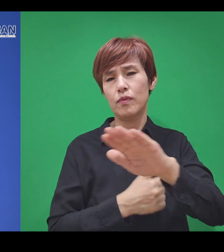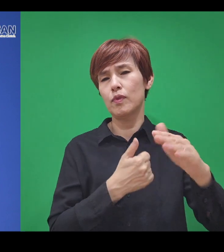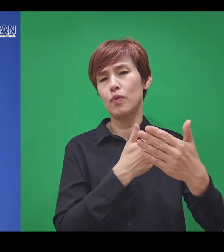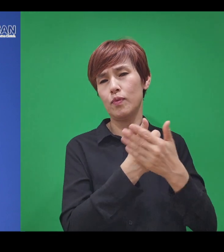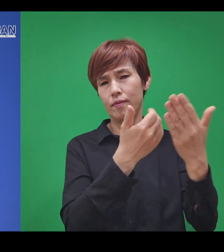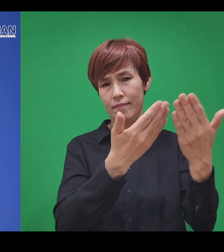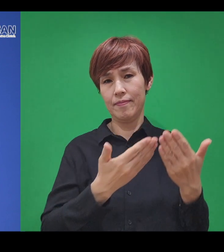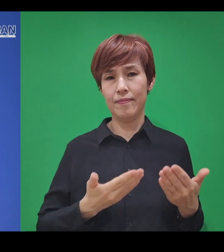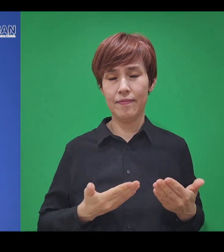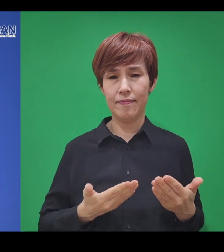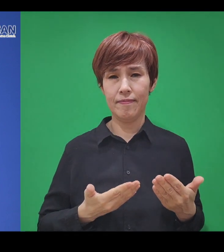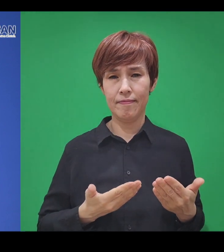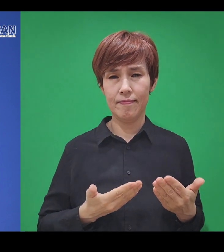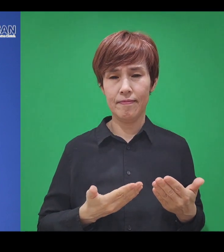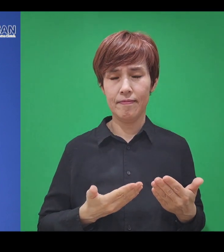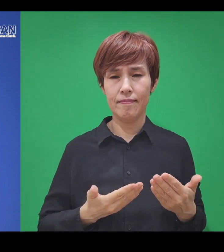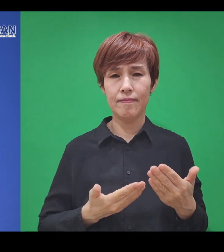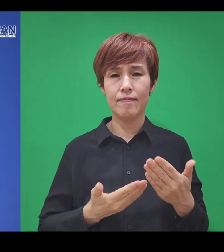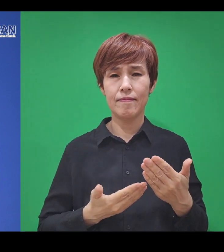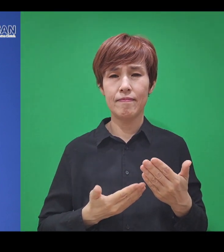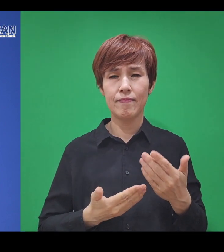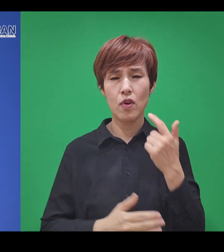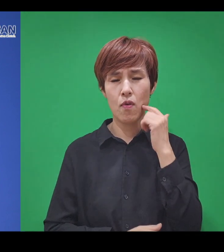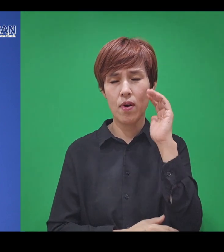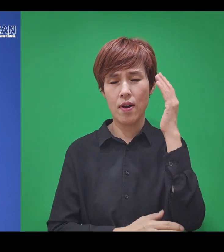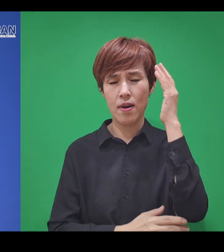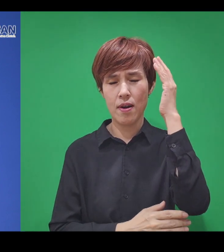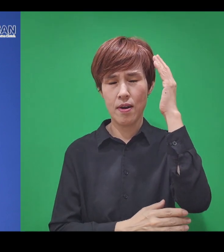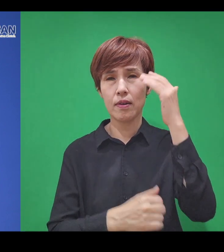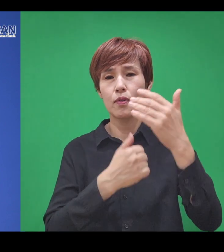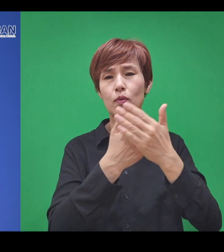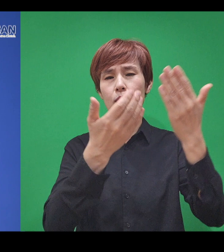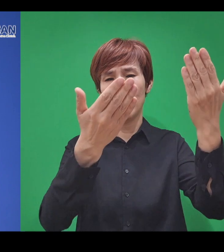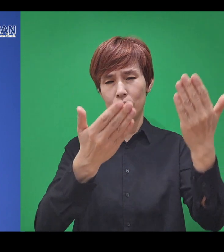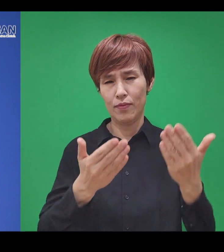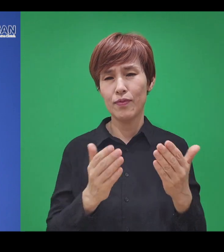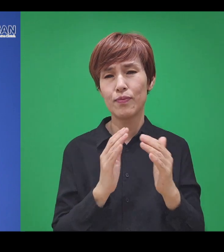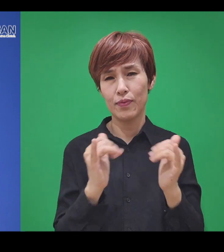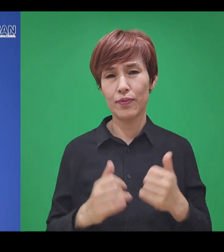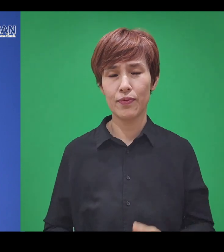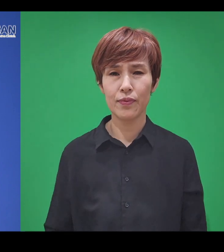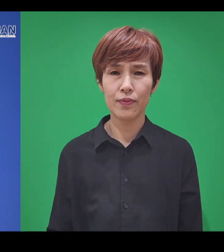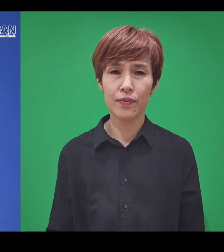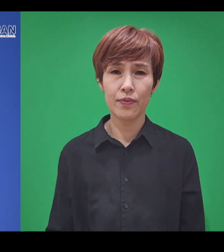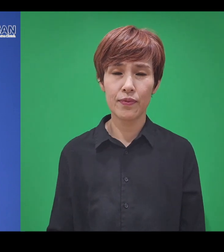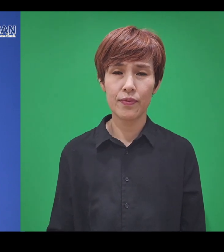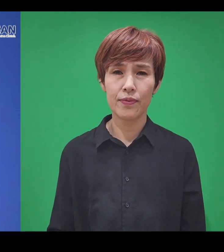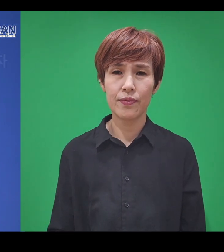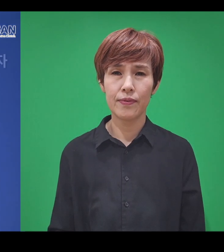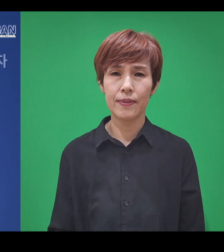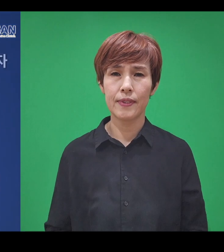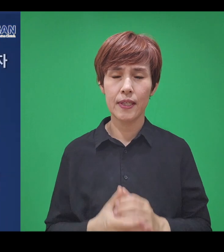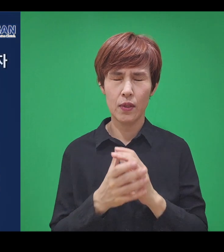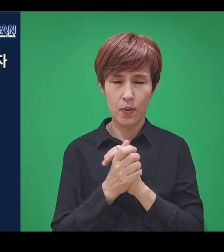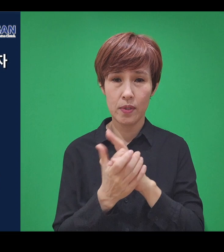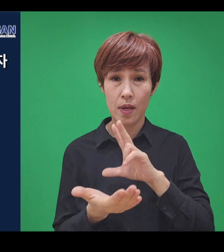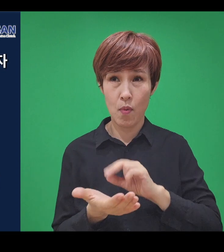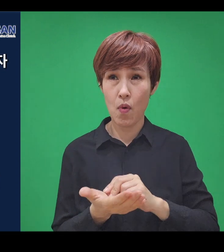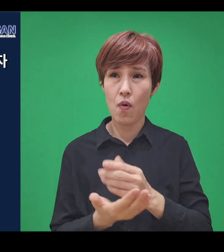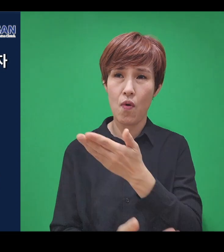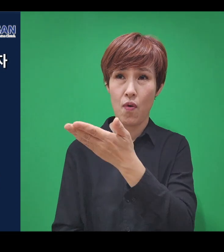분이십니다. 끝까지 영광에서 영광으로 도우실 분이십니다. 화면에 기도의 제목을